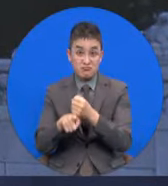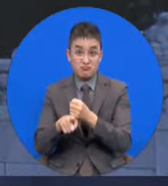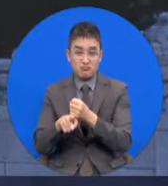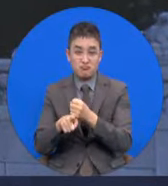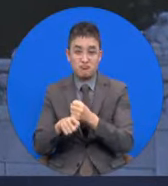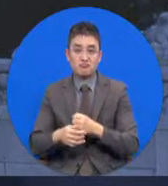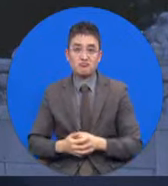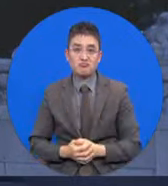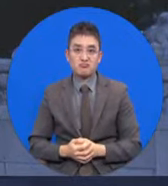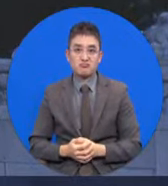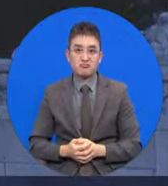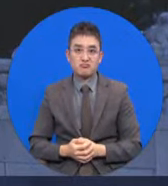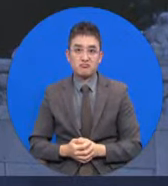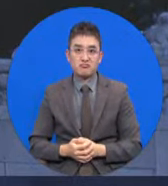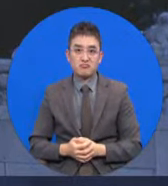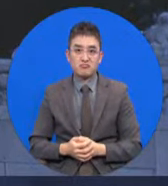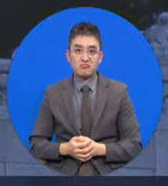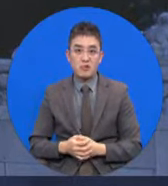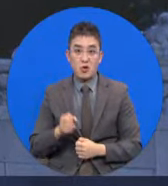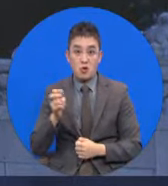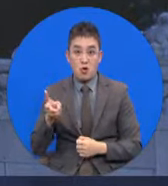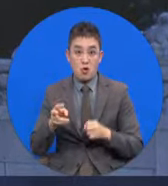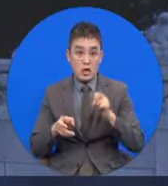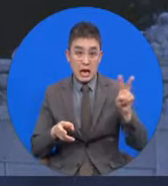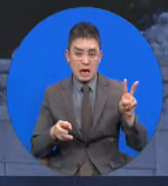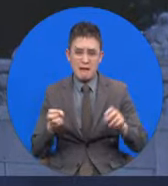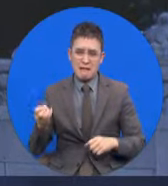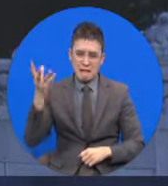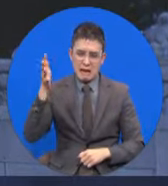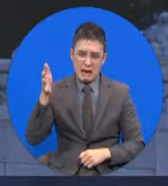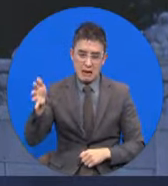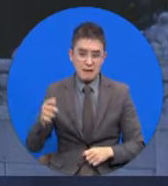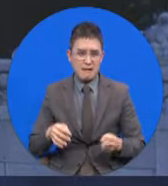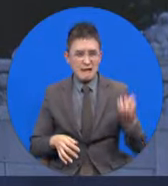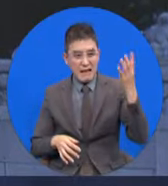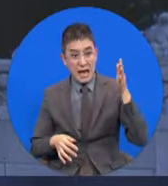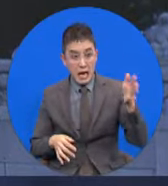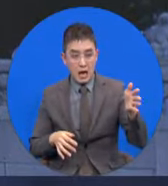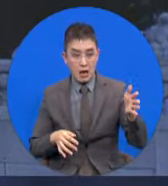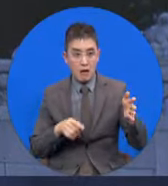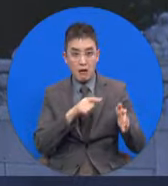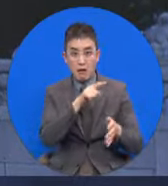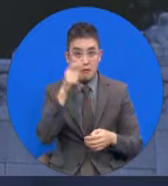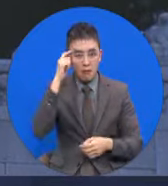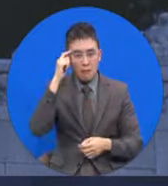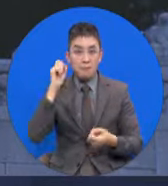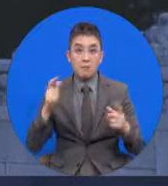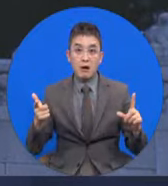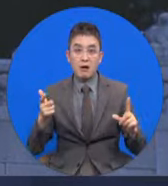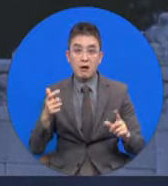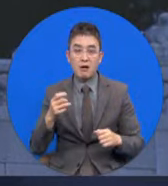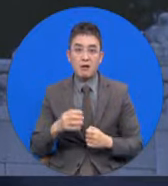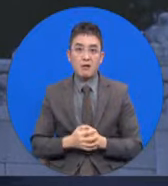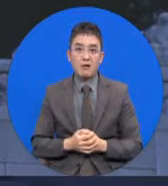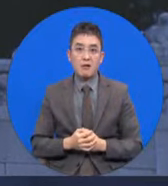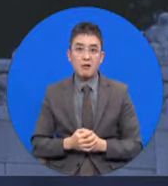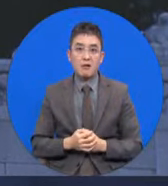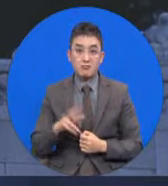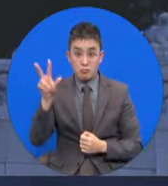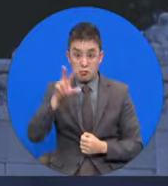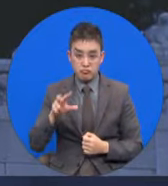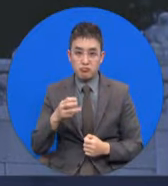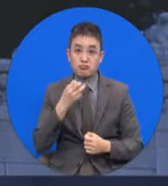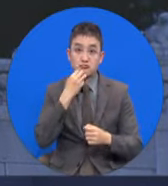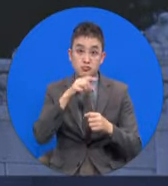기존의 어떤 여야 유불리 지역의 틀을 깨고 서울 수도권에 그리고 전국에 경합 지역이 굉장히